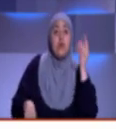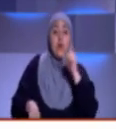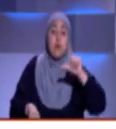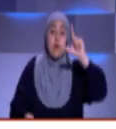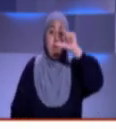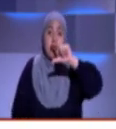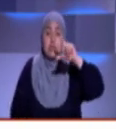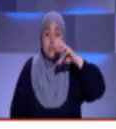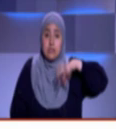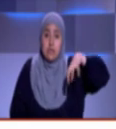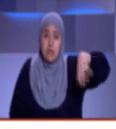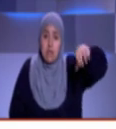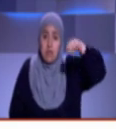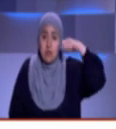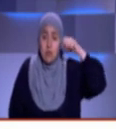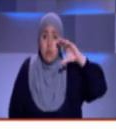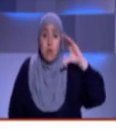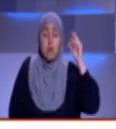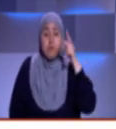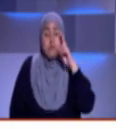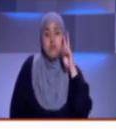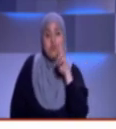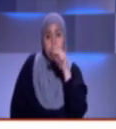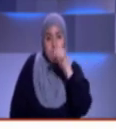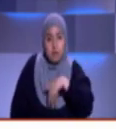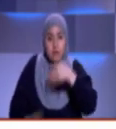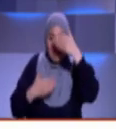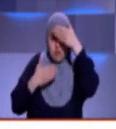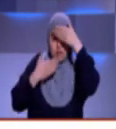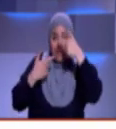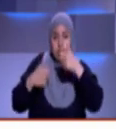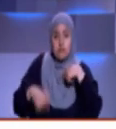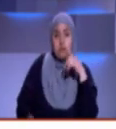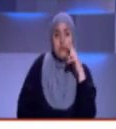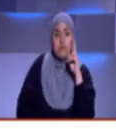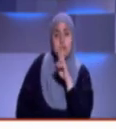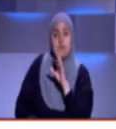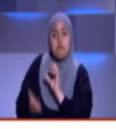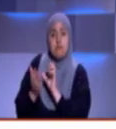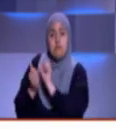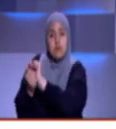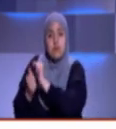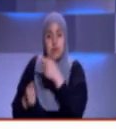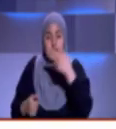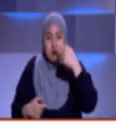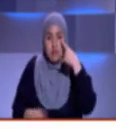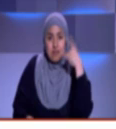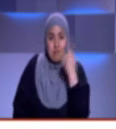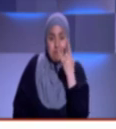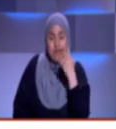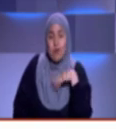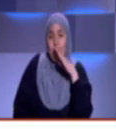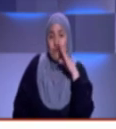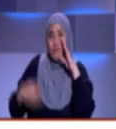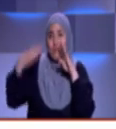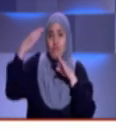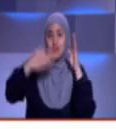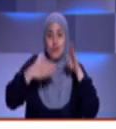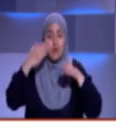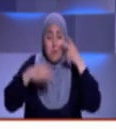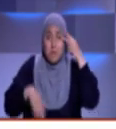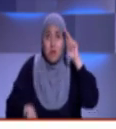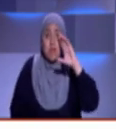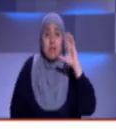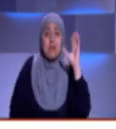الدول وبشهادة كافة المنظمات الدولية. طيب إذا ما أخذنا يعني تحديدا نقطة أو العنوان